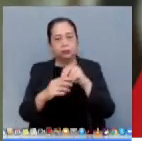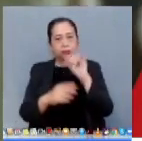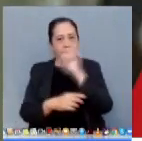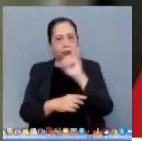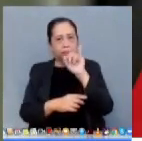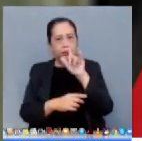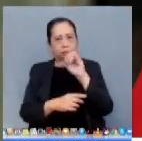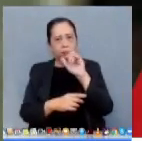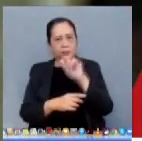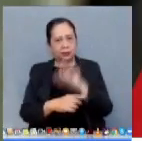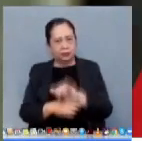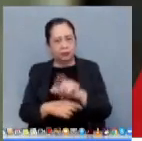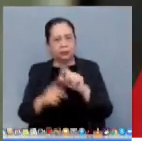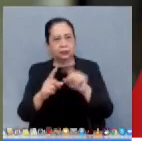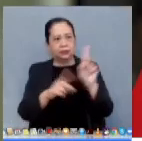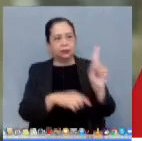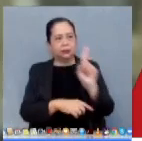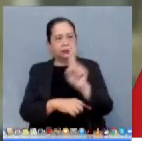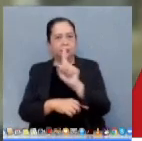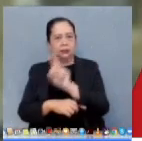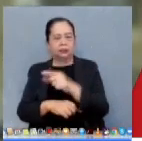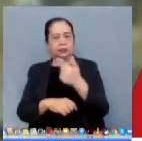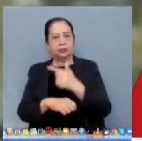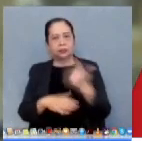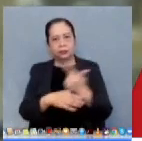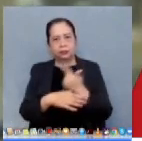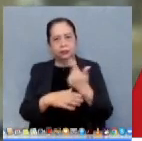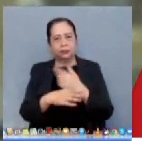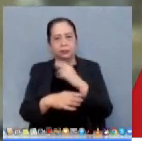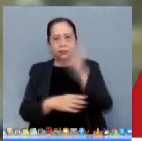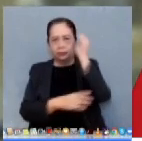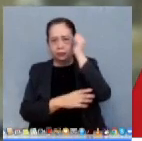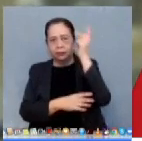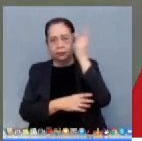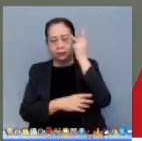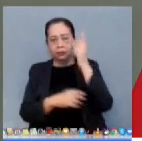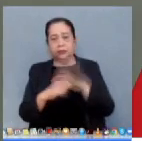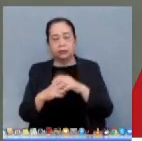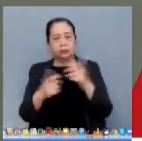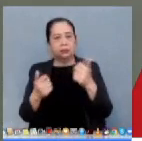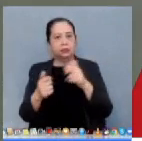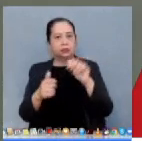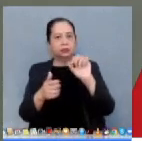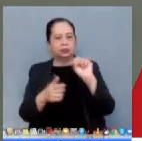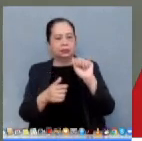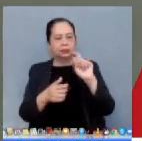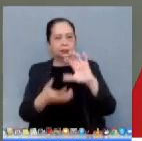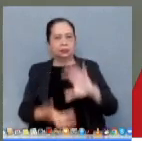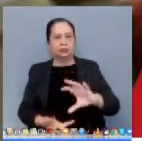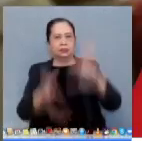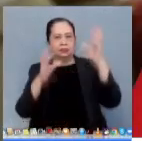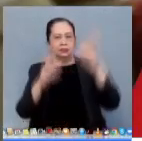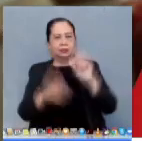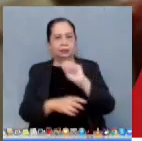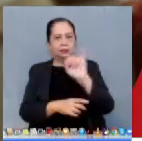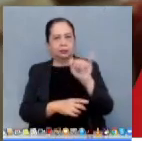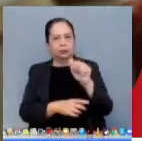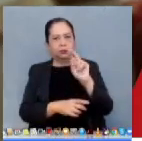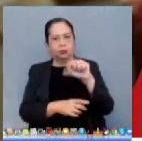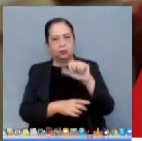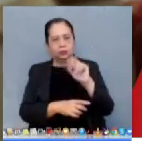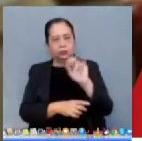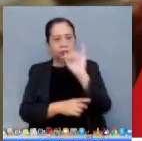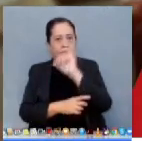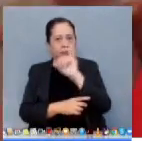tig-isang barangay naman sa Guimaras at Aklan. Nakasailalim na sa state of calamity ang bayan ng San Joaquin, Iloilo dahil sa